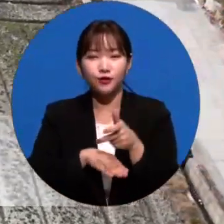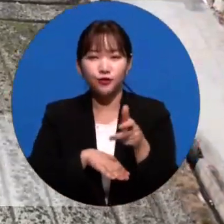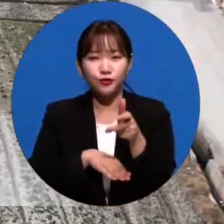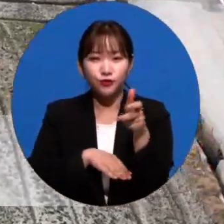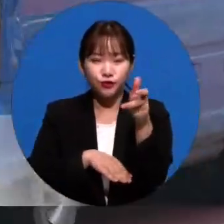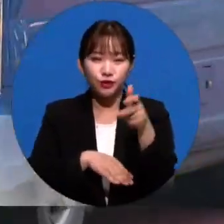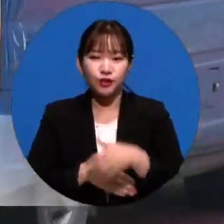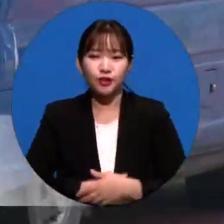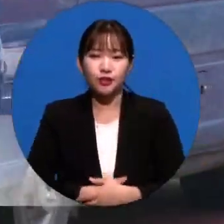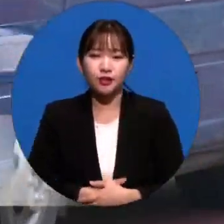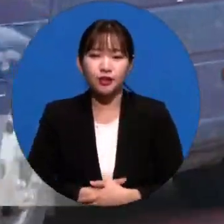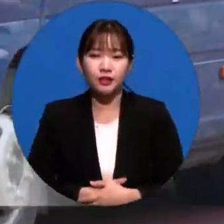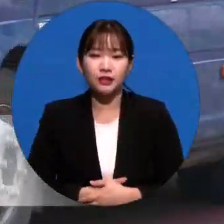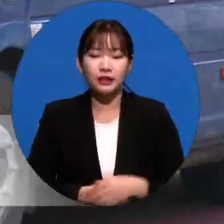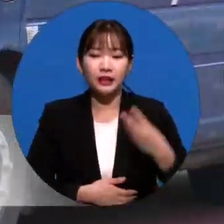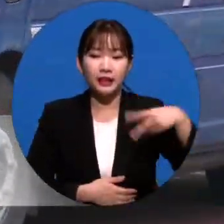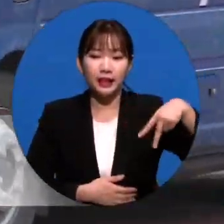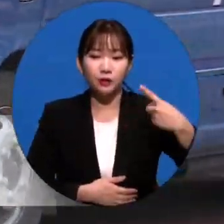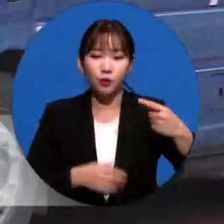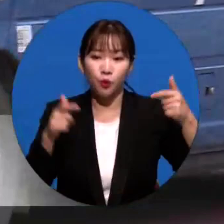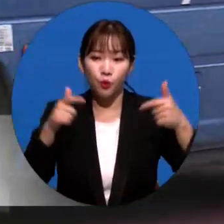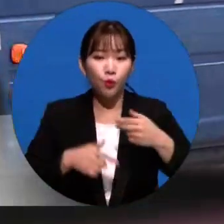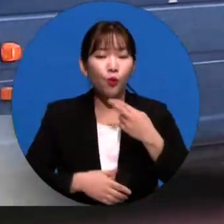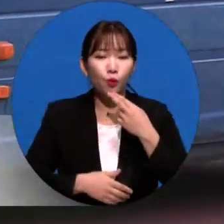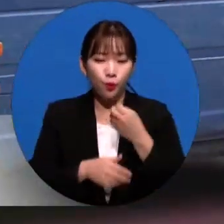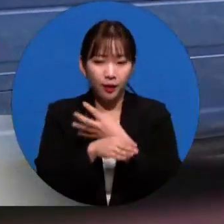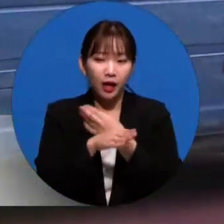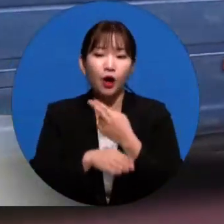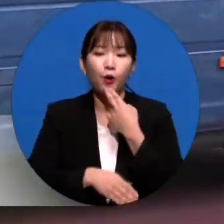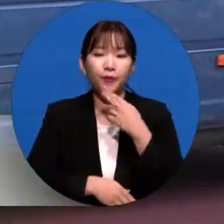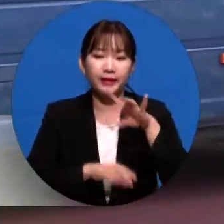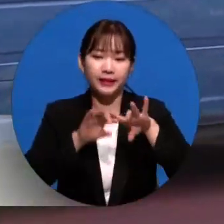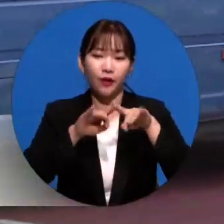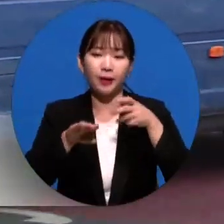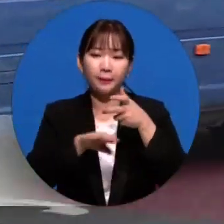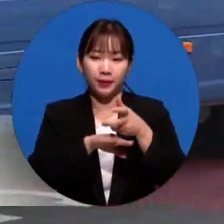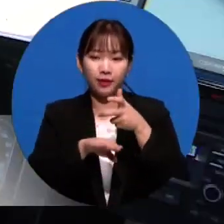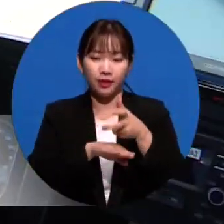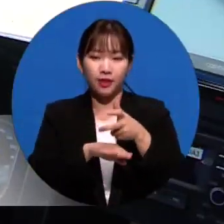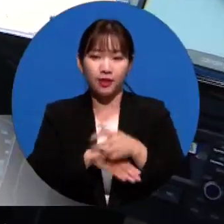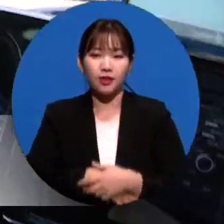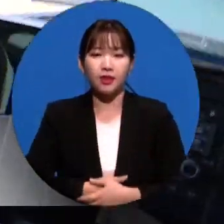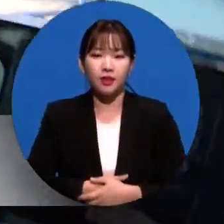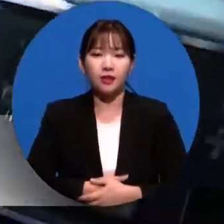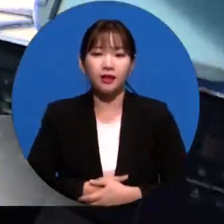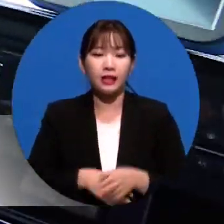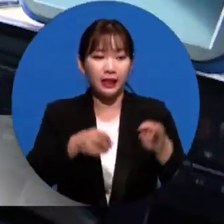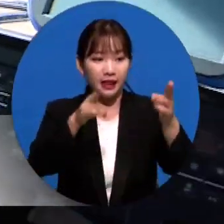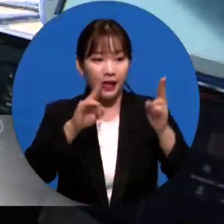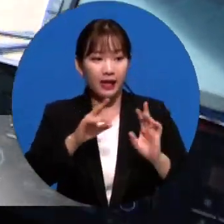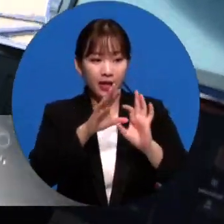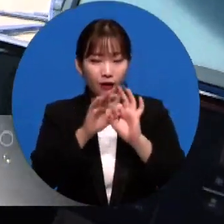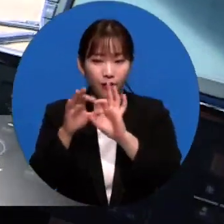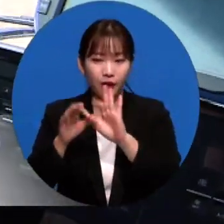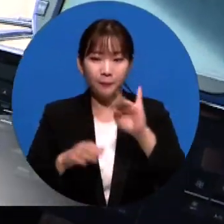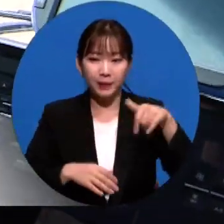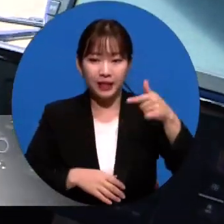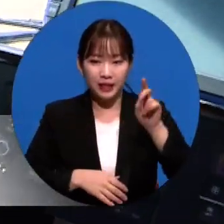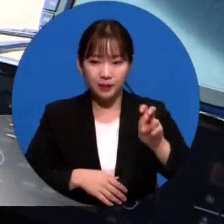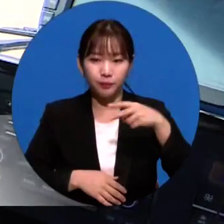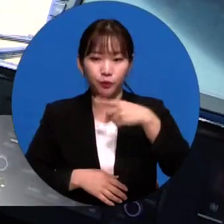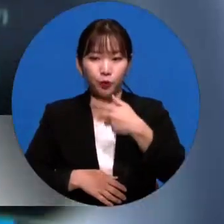지나갑니다. 탄소 배출을 하지 않는 전기버스입니다. 다리로 연결된 비금도와